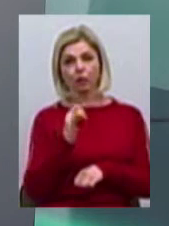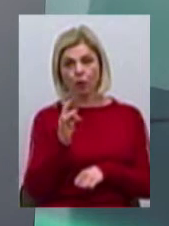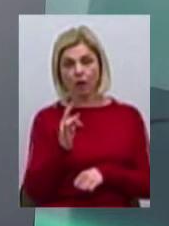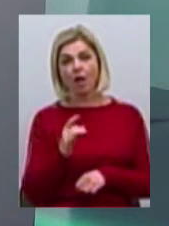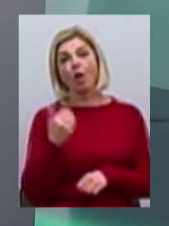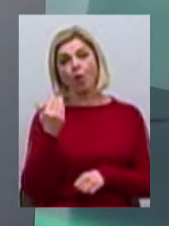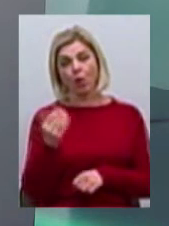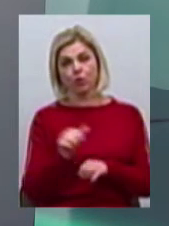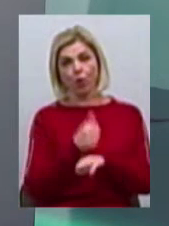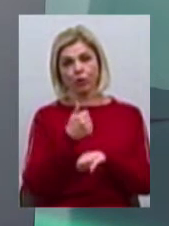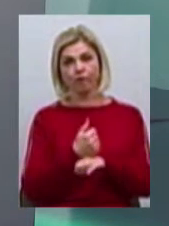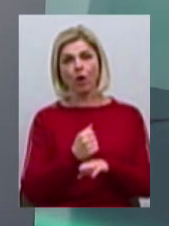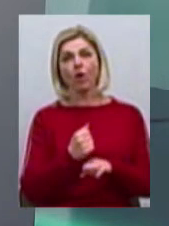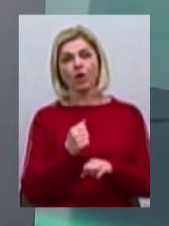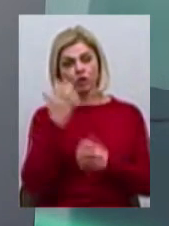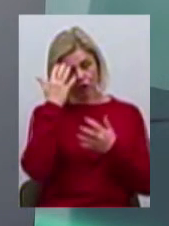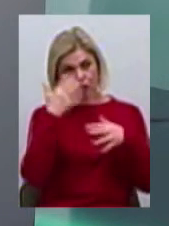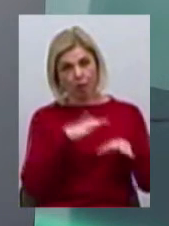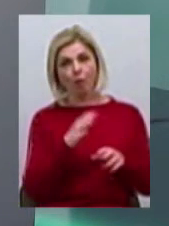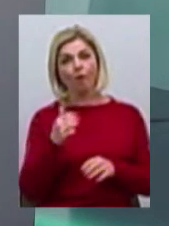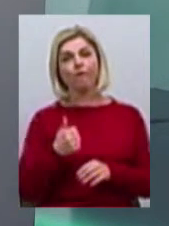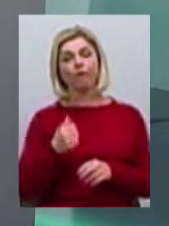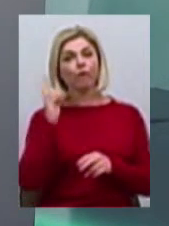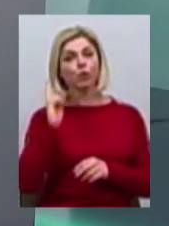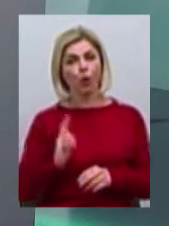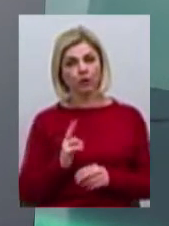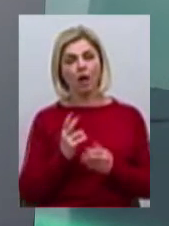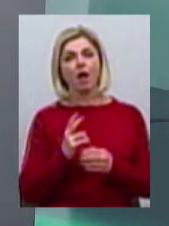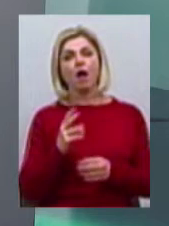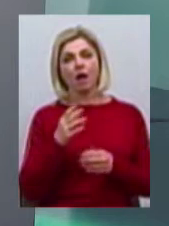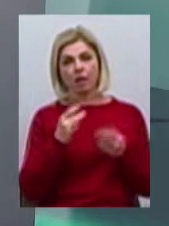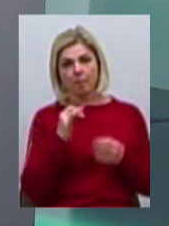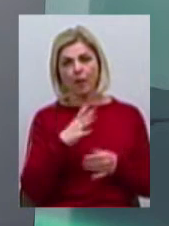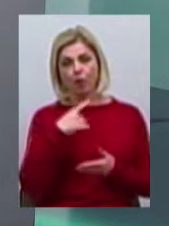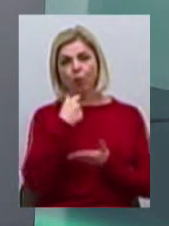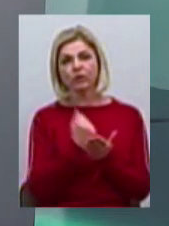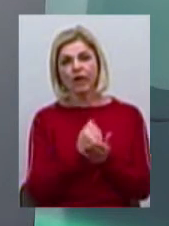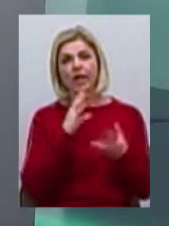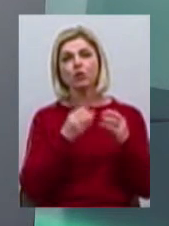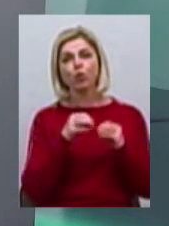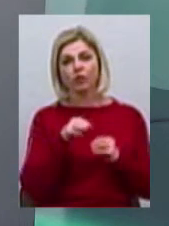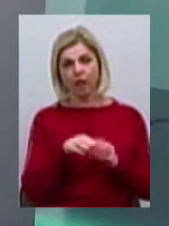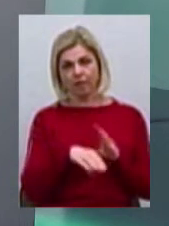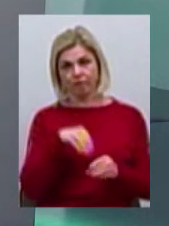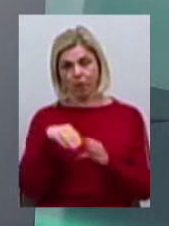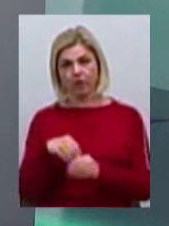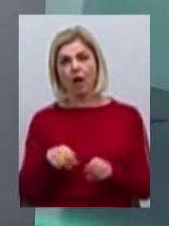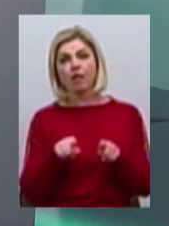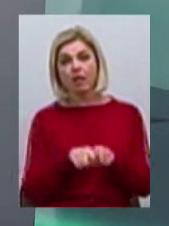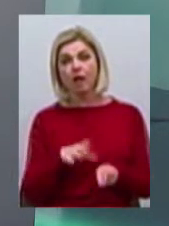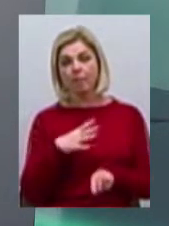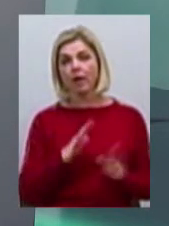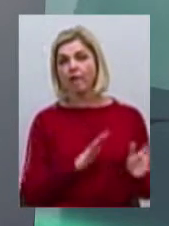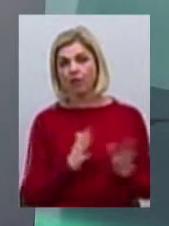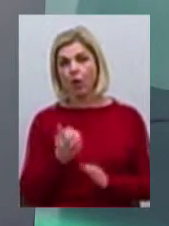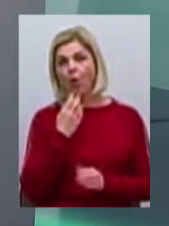губернатор, він же головний командир Чорноморського флоту і портів, затверджував результати цих виборів. Але були такі випадки, коли вони